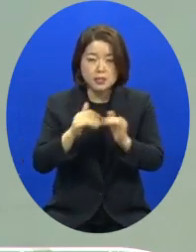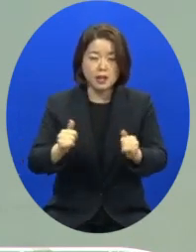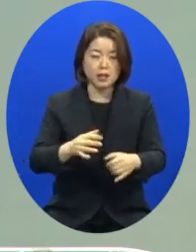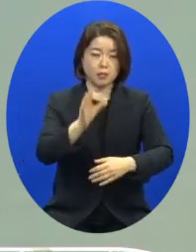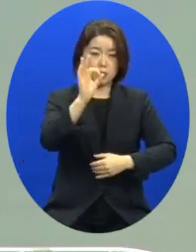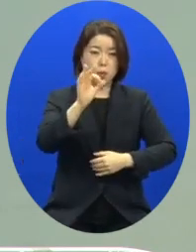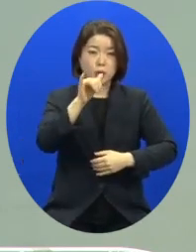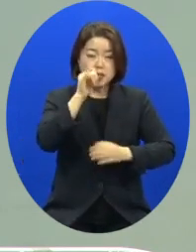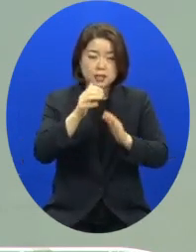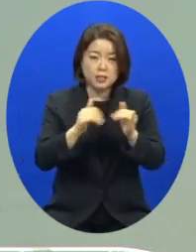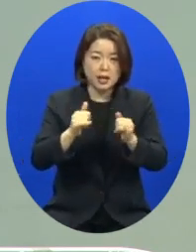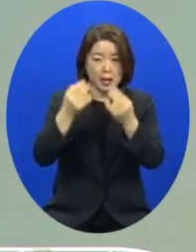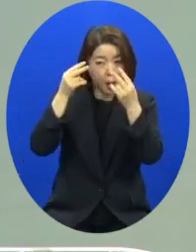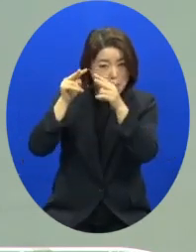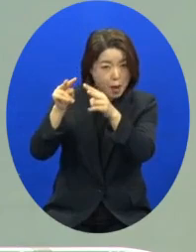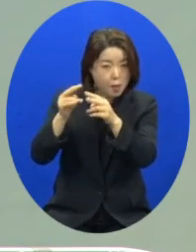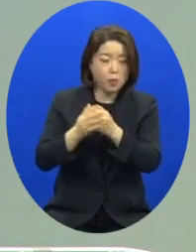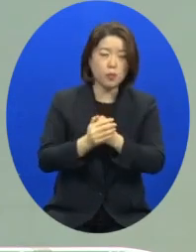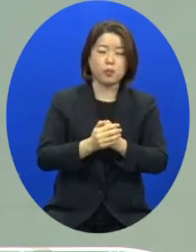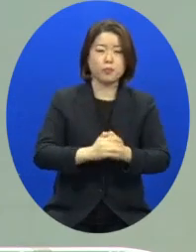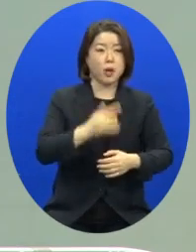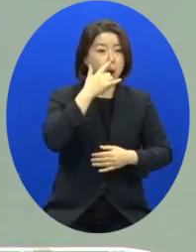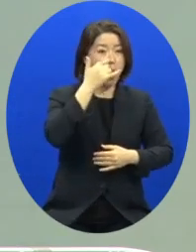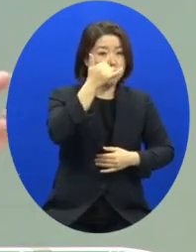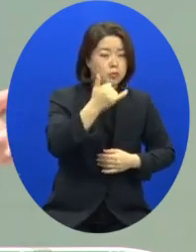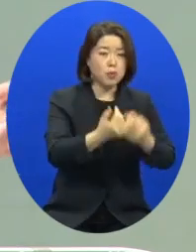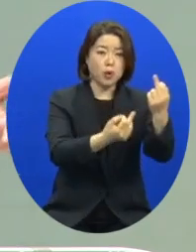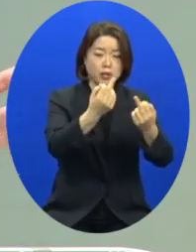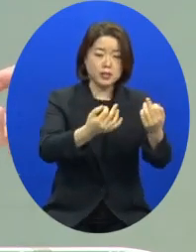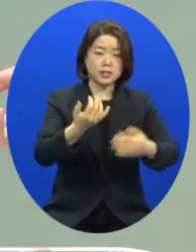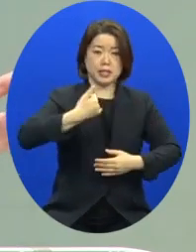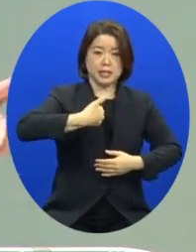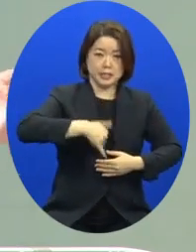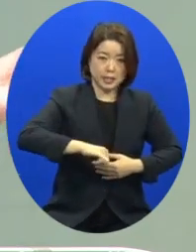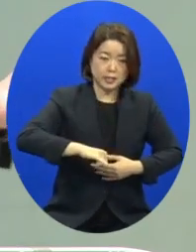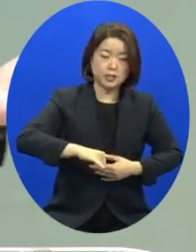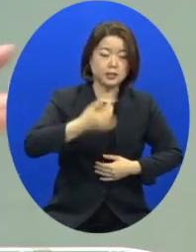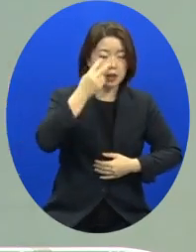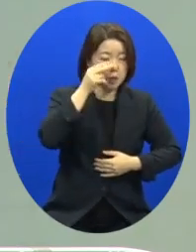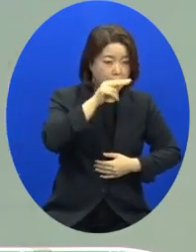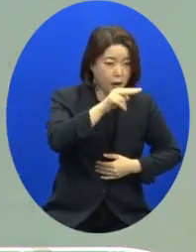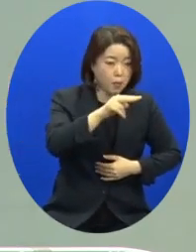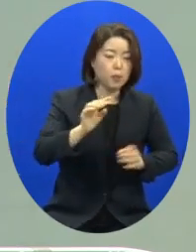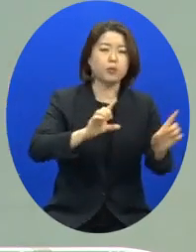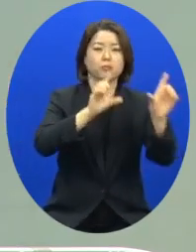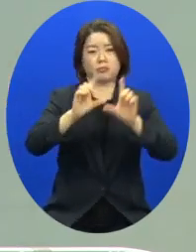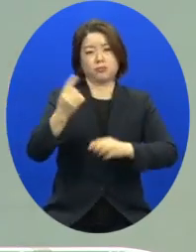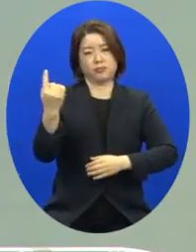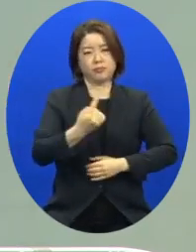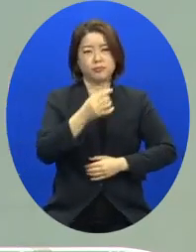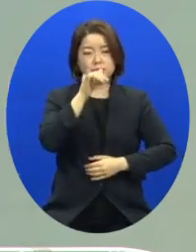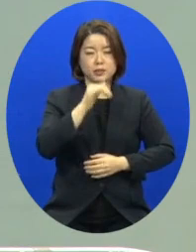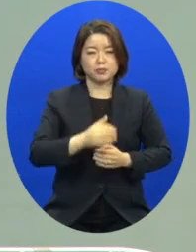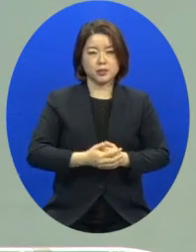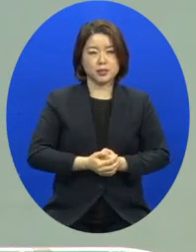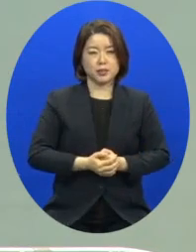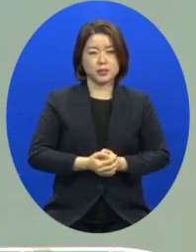사람 바라보고 부모, 형제, 자식들을 바라보고 그렇게 살았습니다.